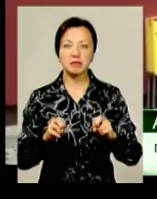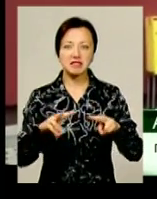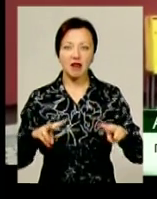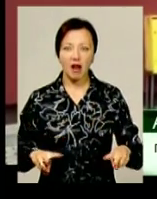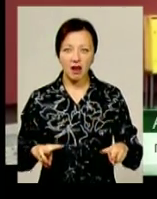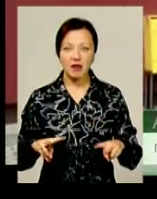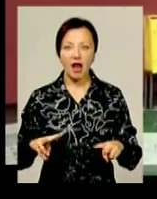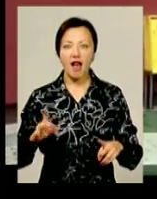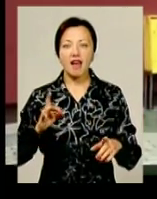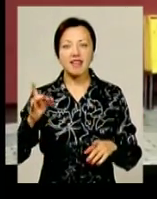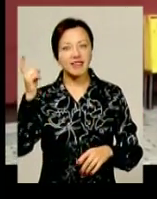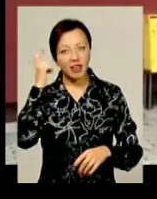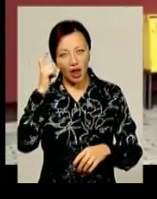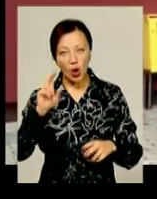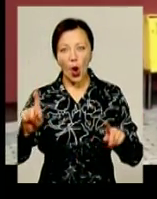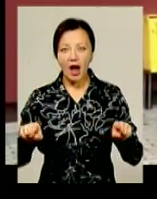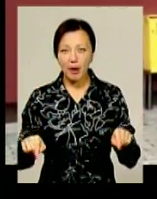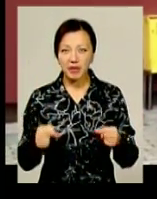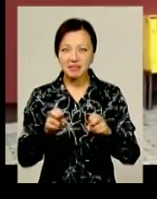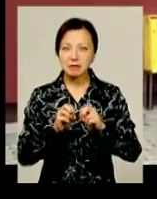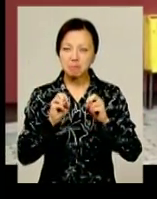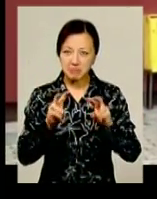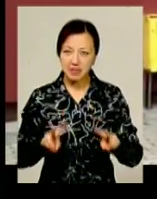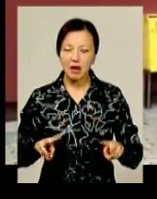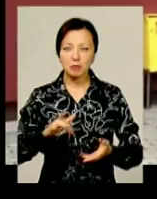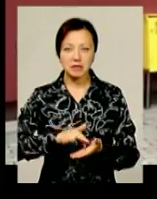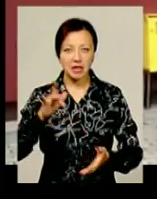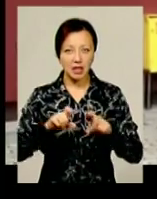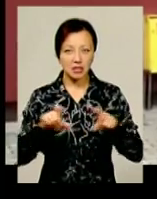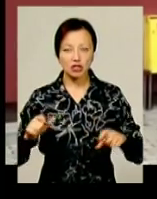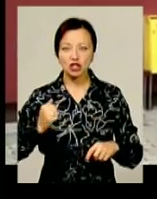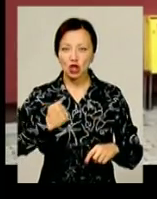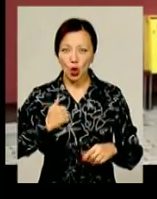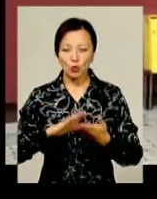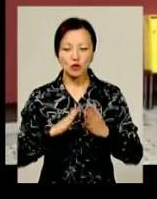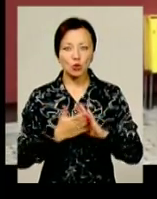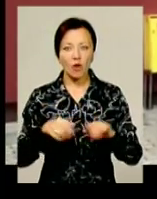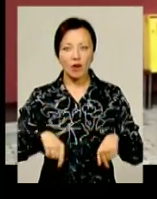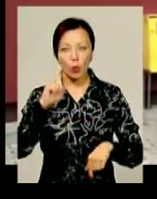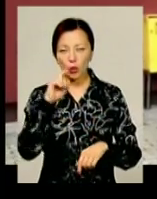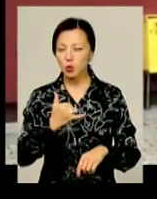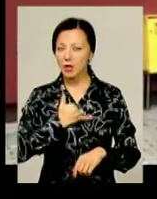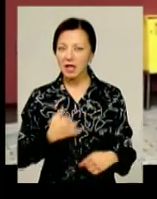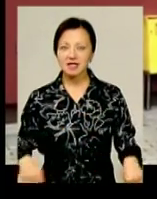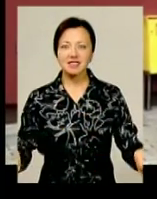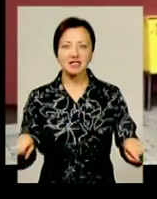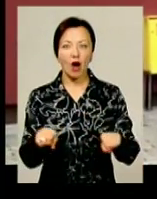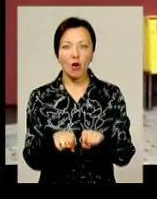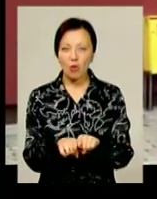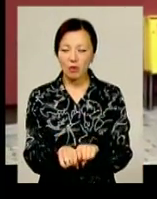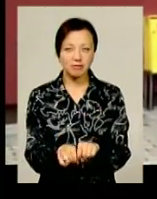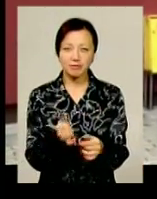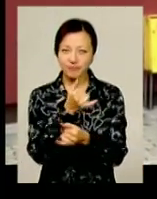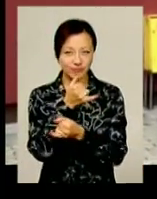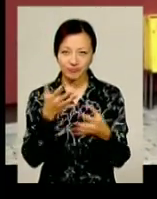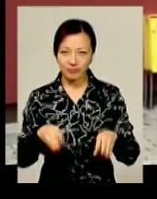специальной нейрореабилитации в специализированном центре. К сожалению, в условиях Украины, у нас такой военной медицины, мы не